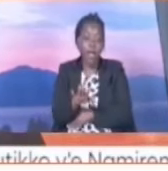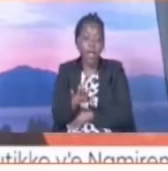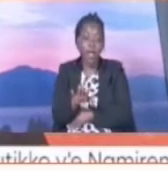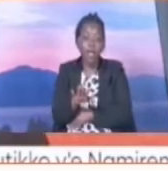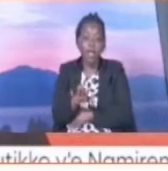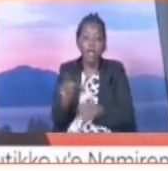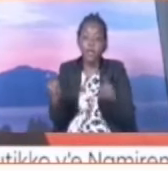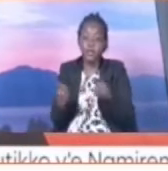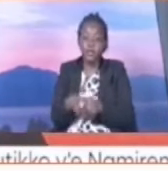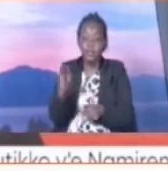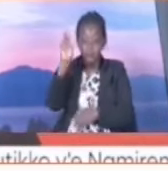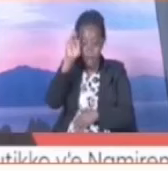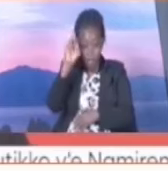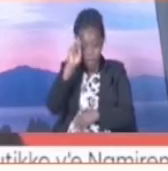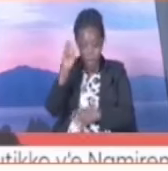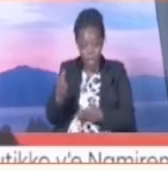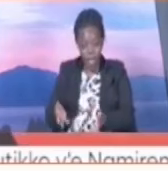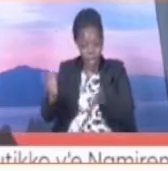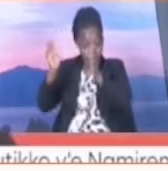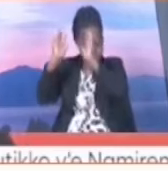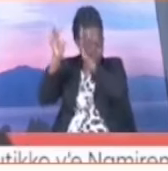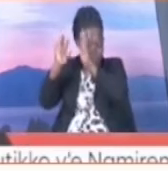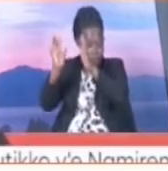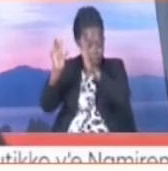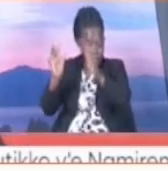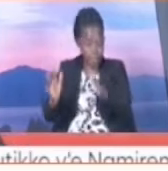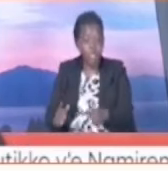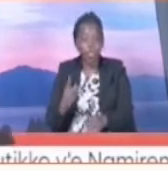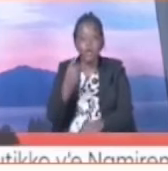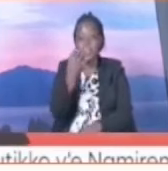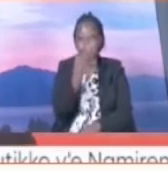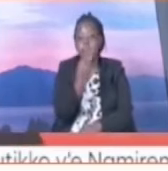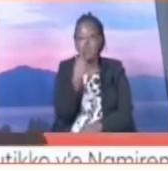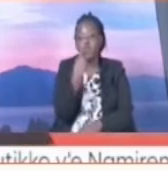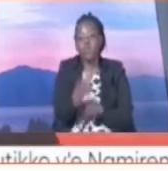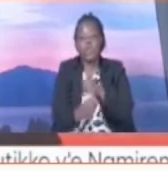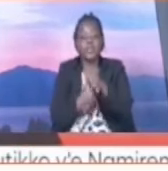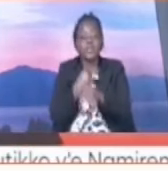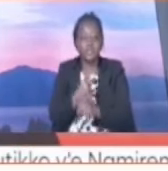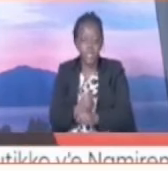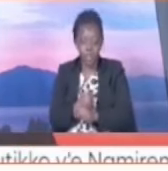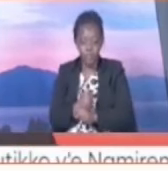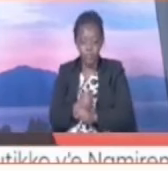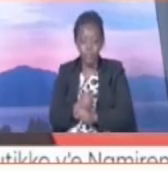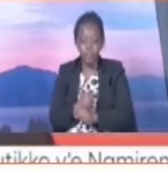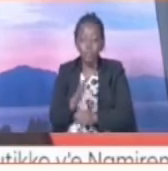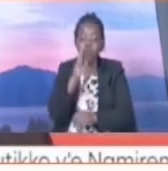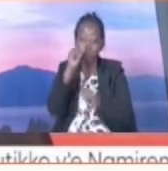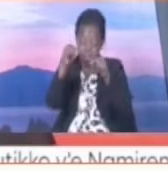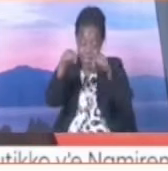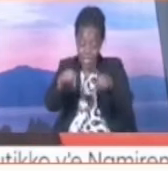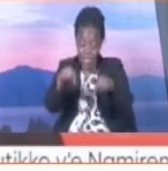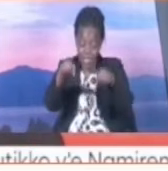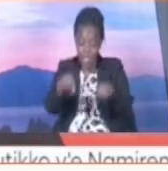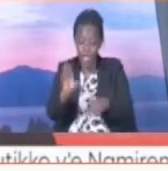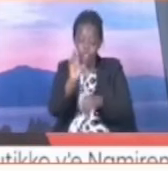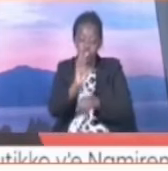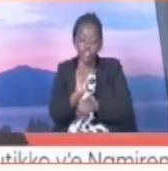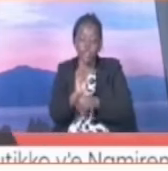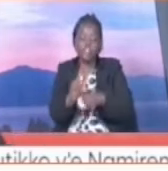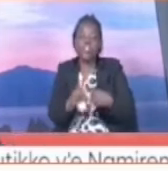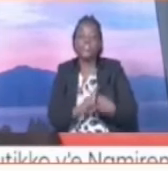era n'okujjukira amatikkira ag'omulundi ogwasatu mu ogumu okukwatirwa wano ku lutikko